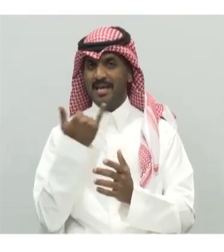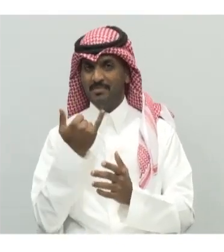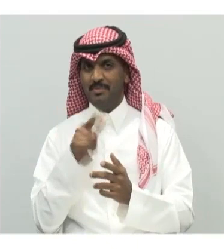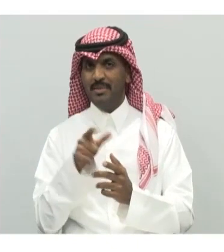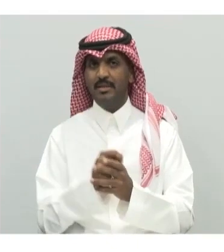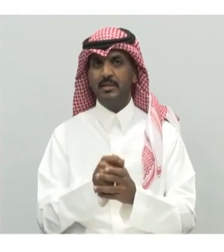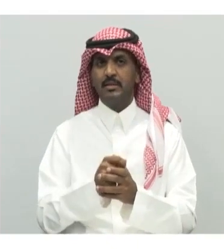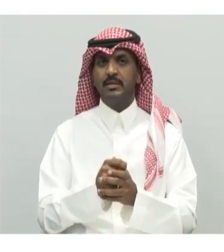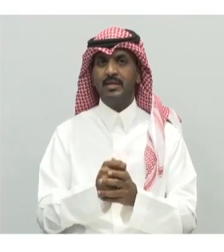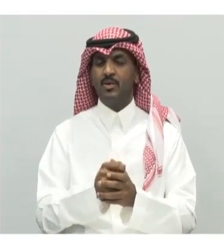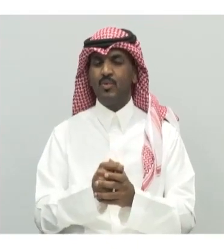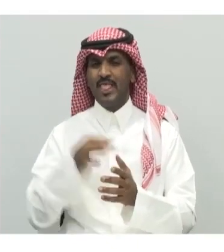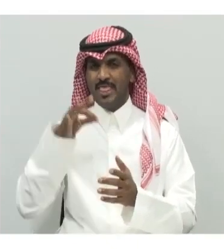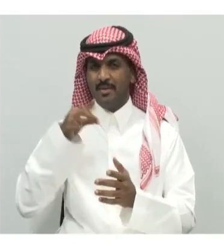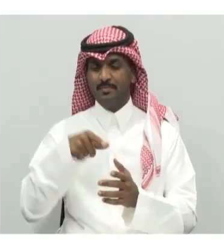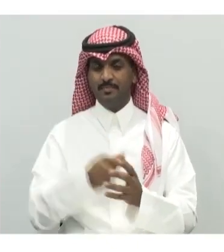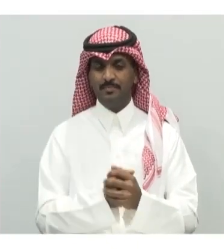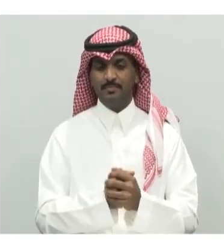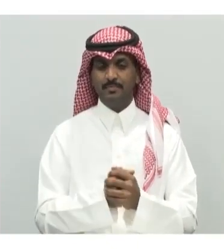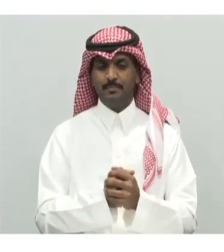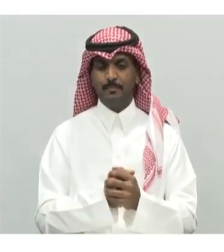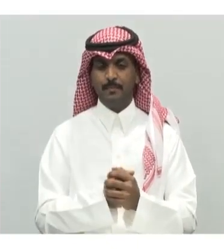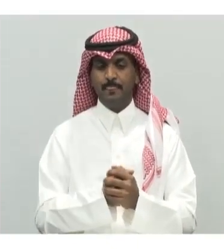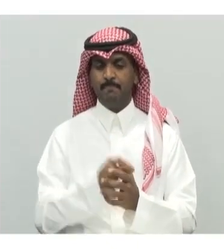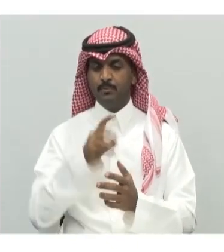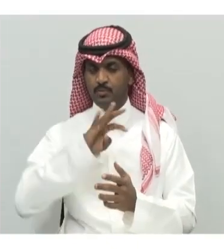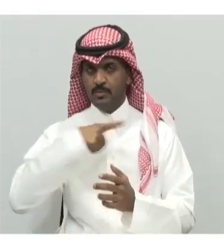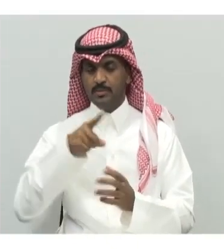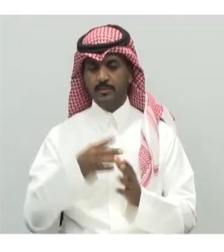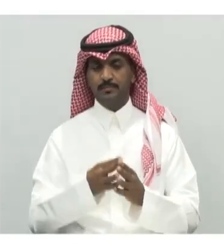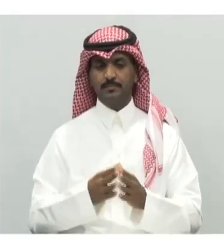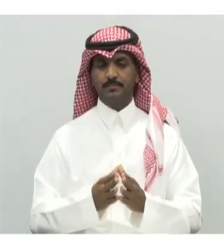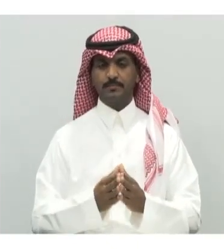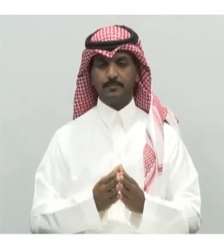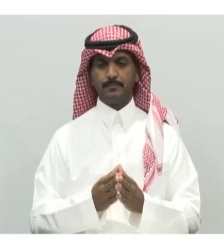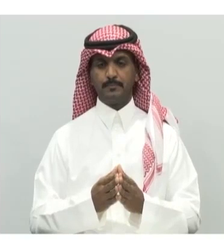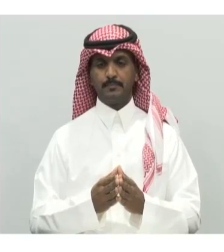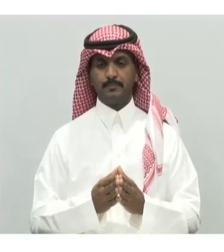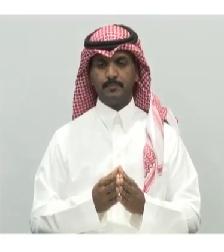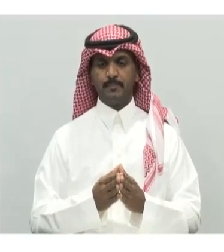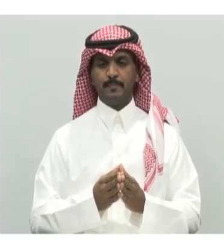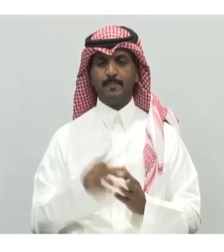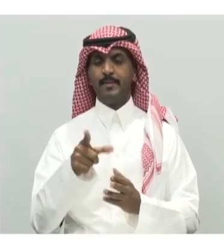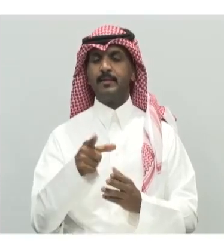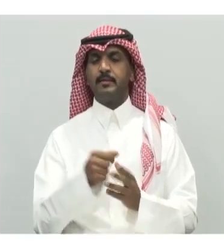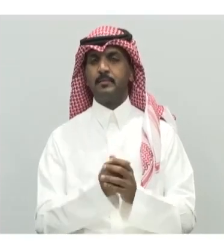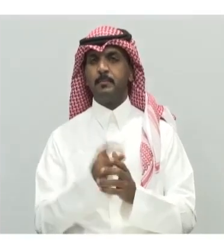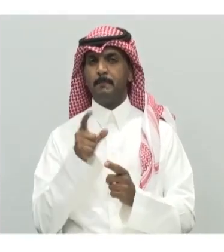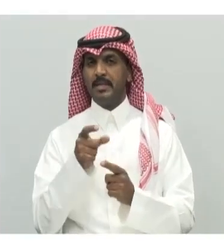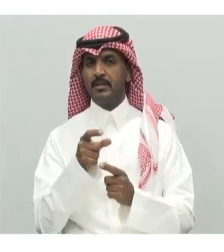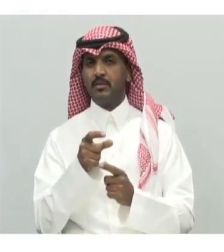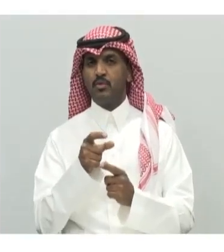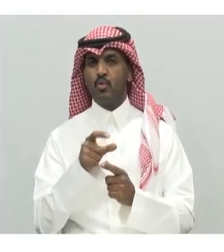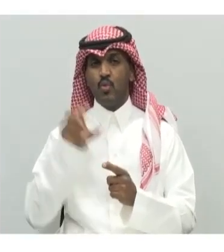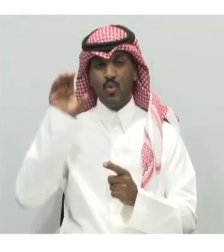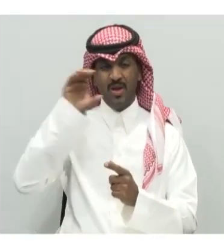ام خاطئه احسنتم العباره صحيحه اذا هذه من الحضارات